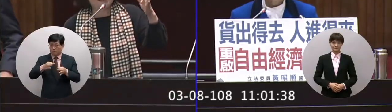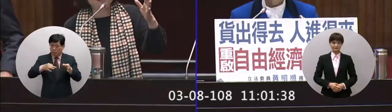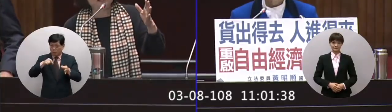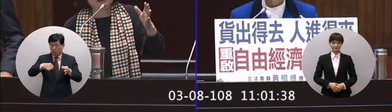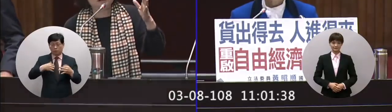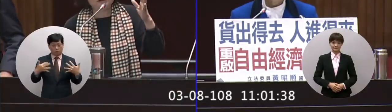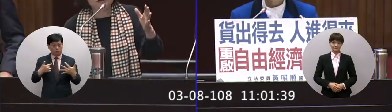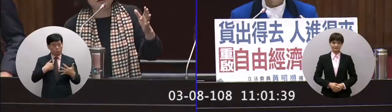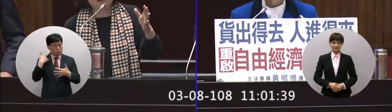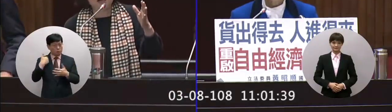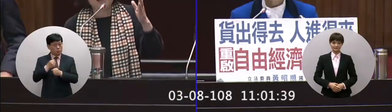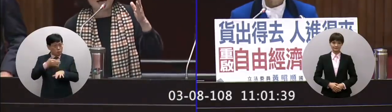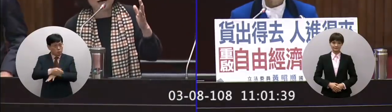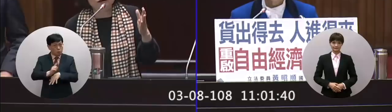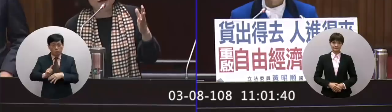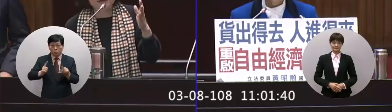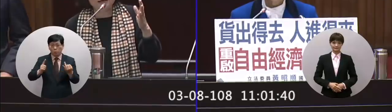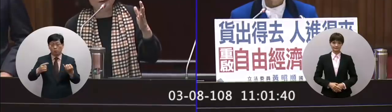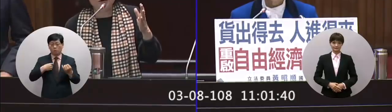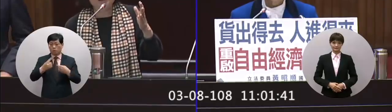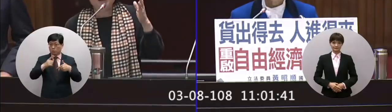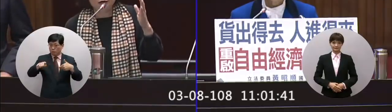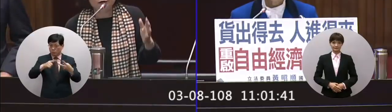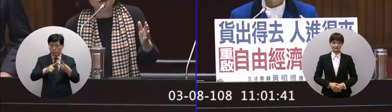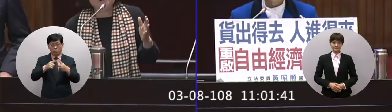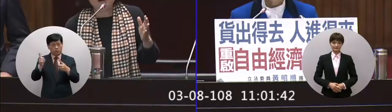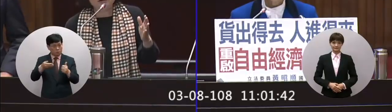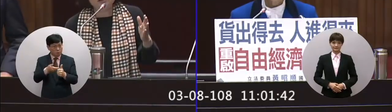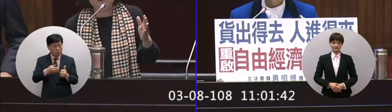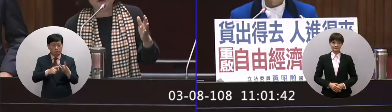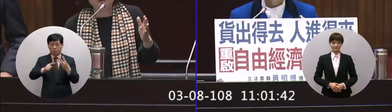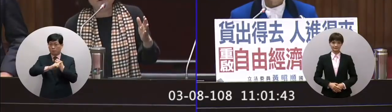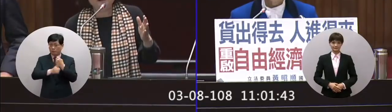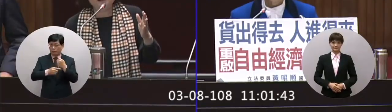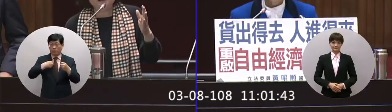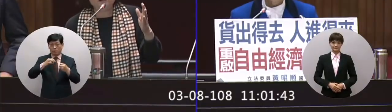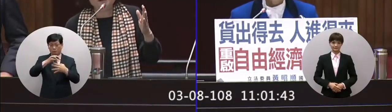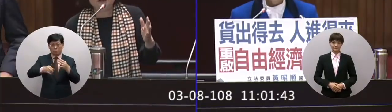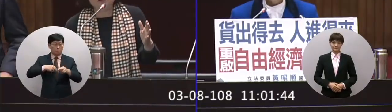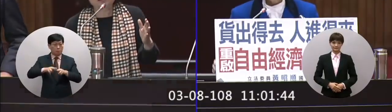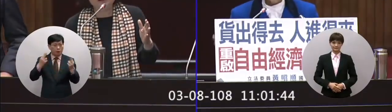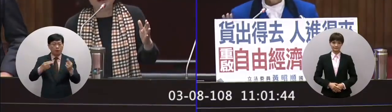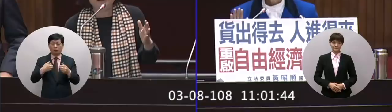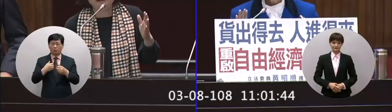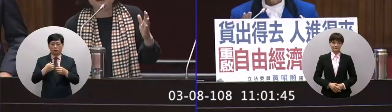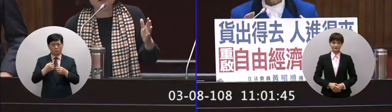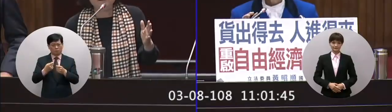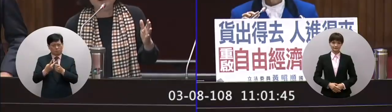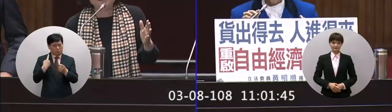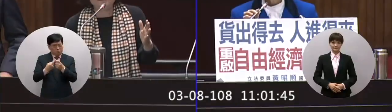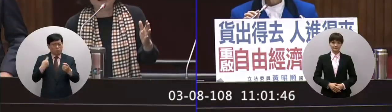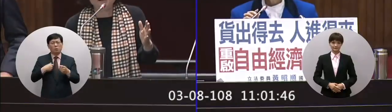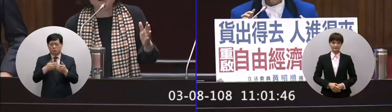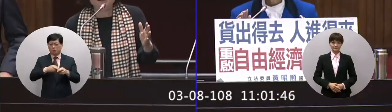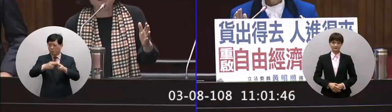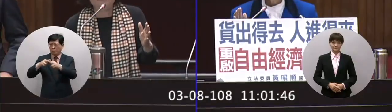包含您刚刚所提到的自由化，还有人才的培育，尤其是法规松绑的部分，其实我们在过去的两年已经松